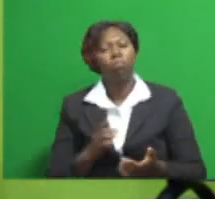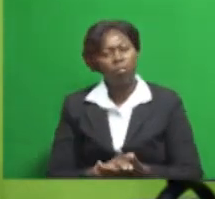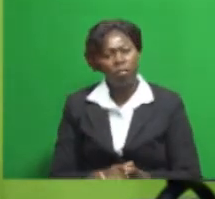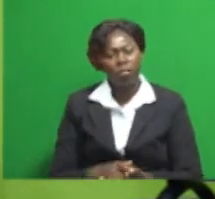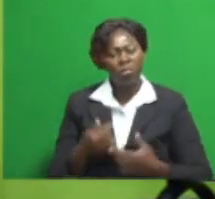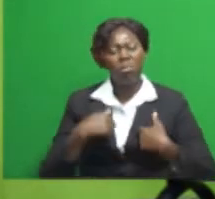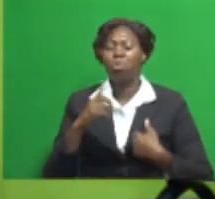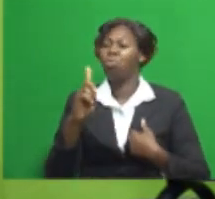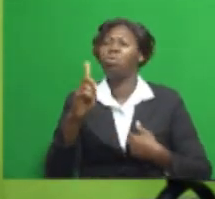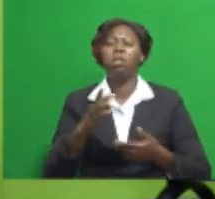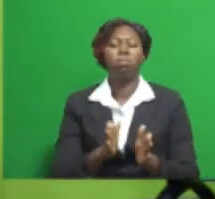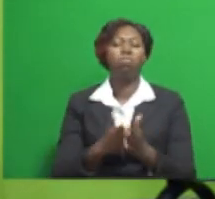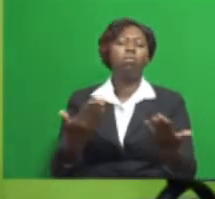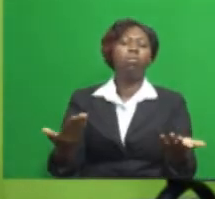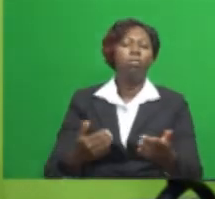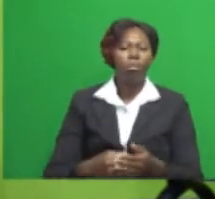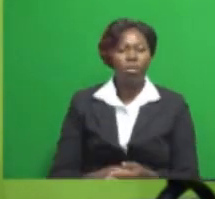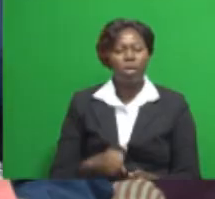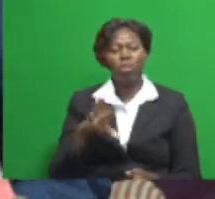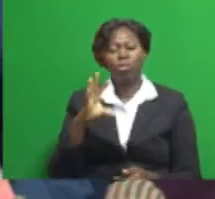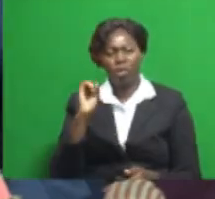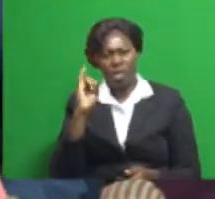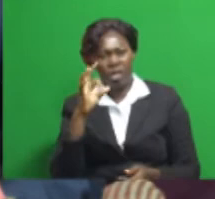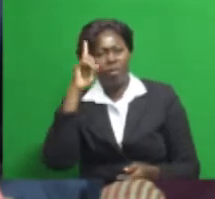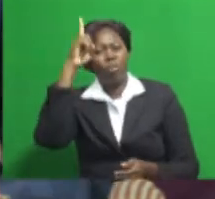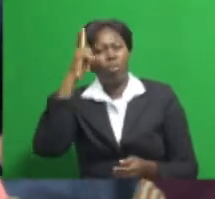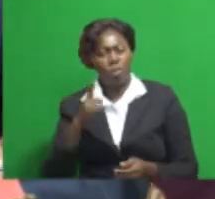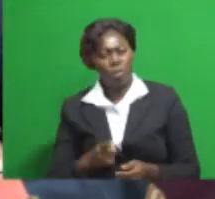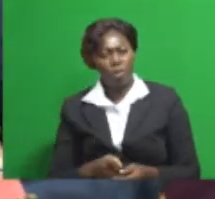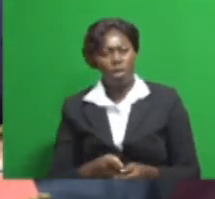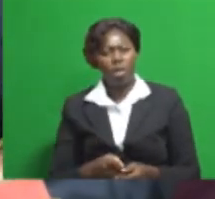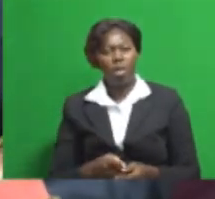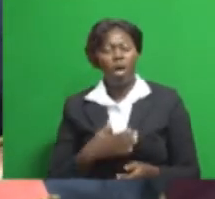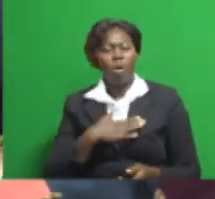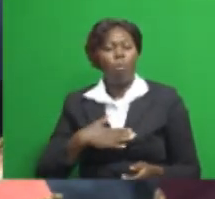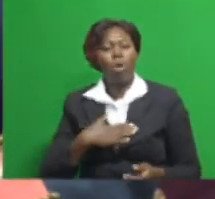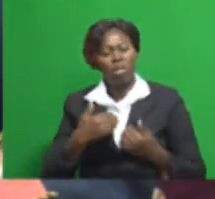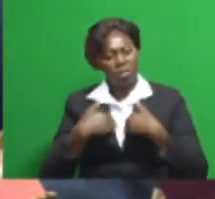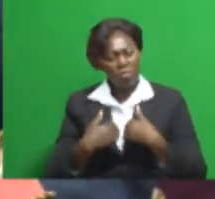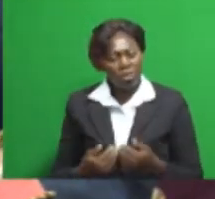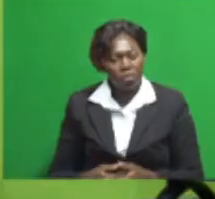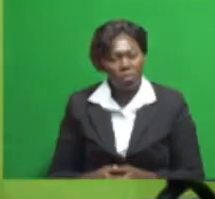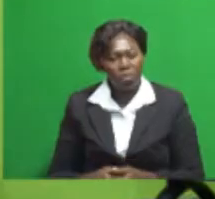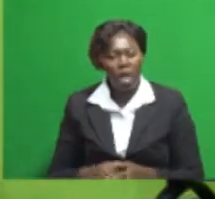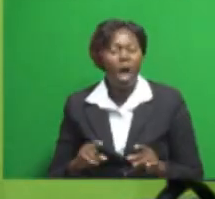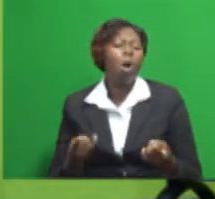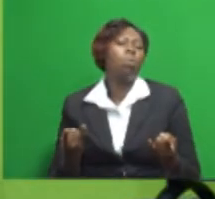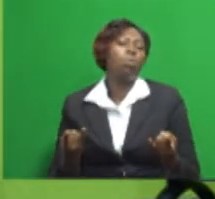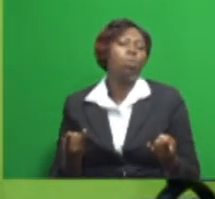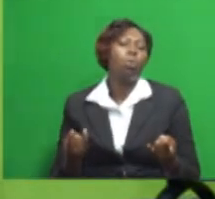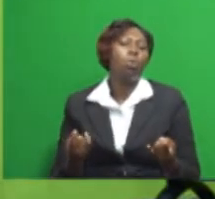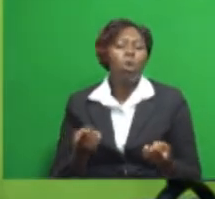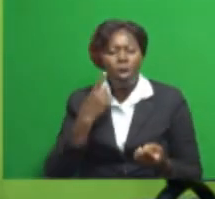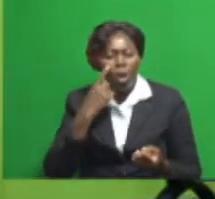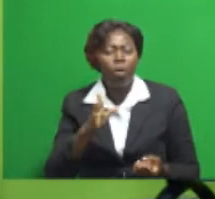Ende kuti kana inini ndiri mwana waMwari kana kuti Mwari achiri kugona. Eh. Anotokuti tarisai mone pachechi pesa. Vese